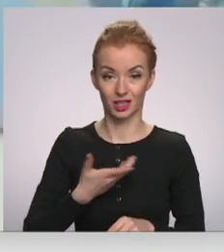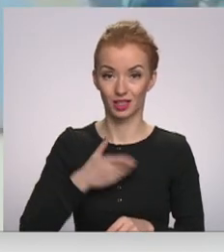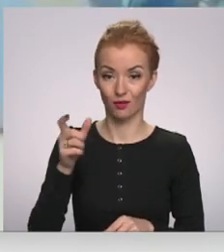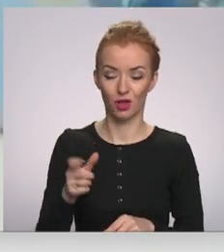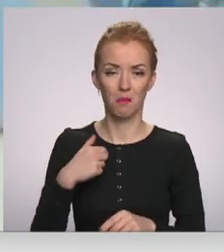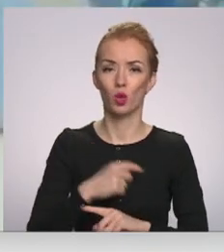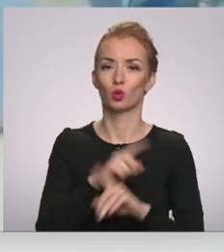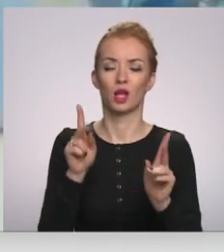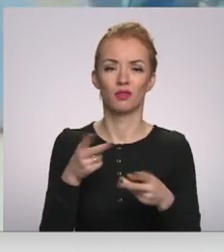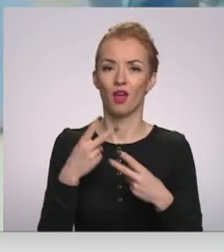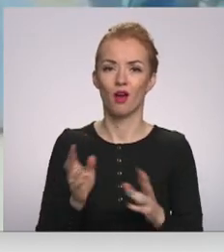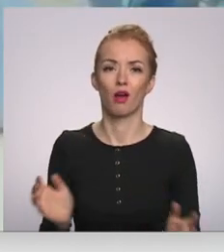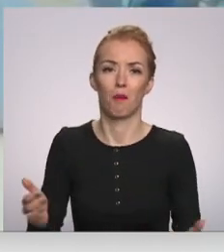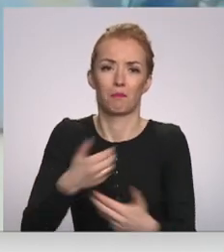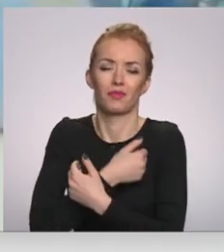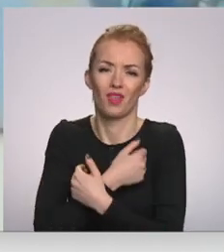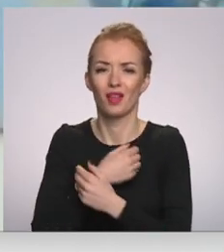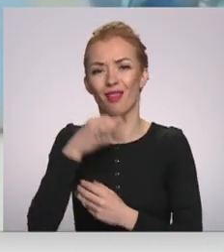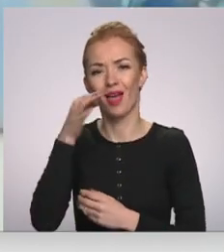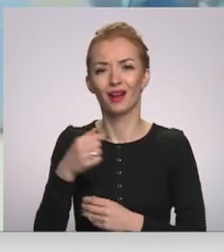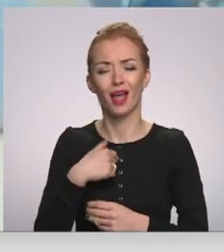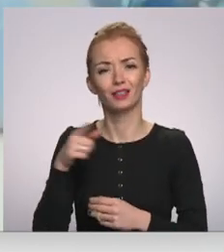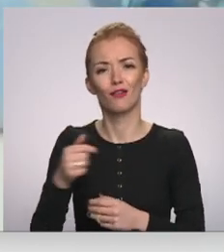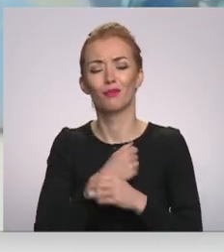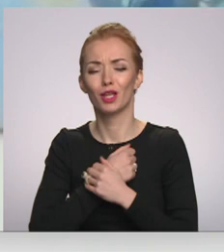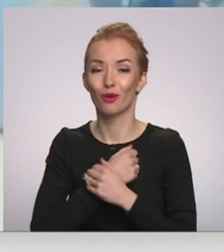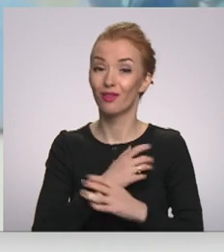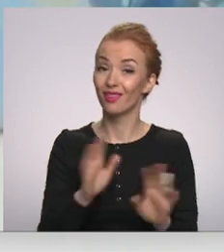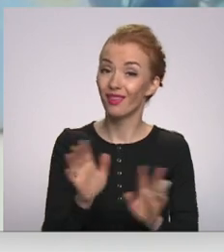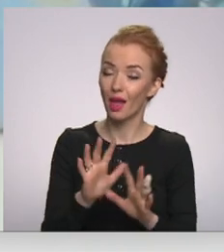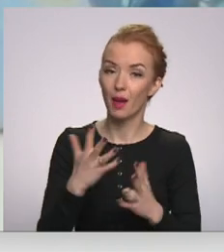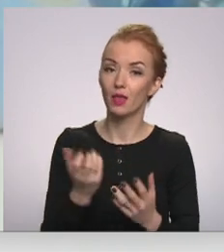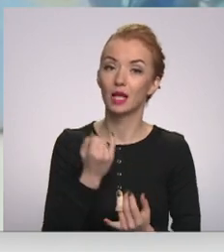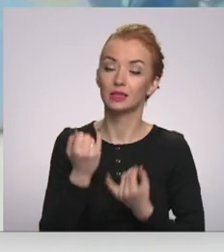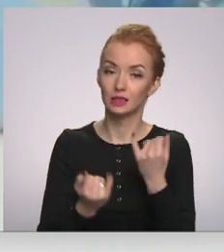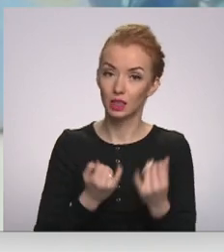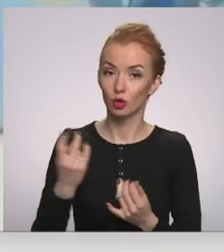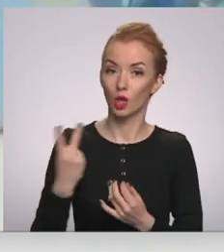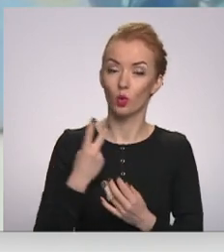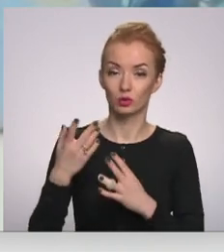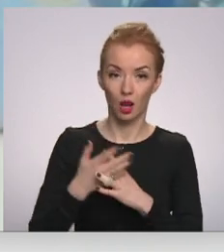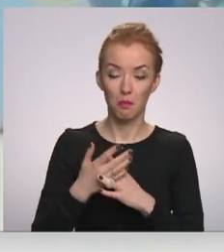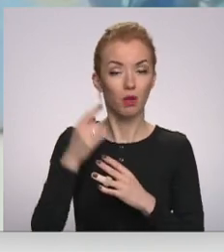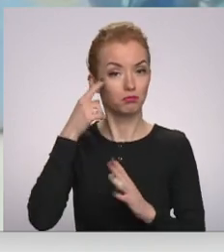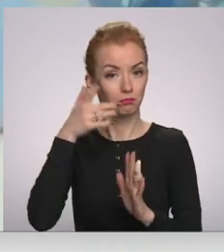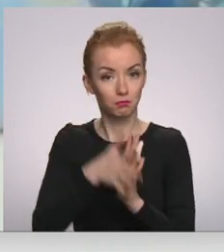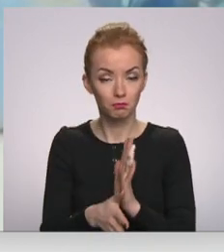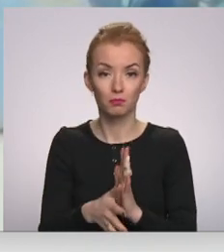man nav uzreiz tur jākrīt ap kaklu un pateikt, es tevi mīlu, nē. Bet ar cieņu, ar savstarpēju sapratni,